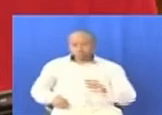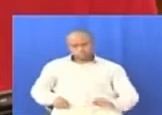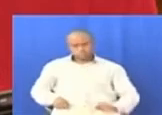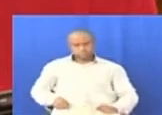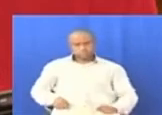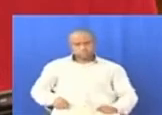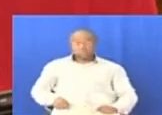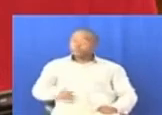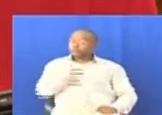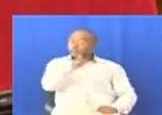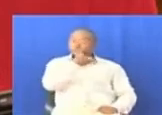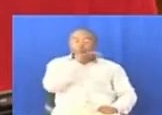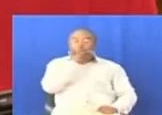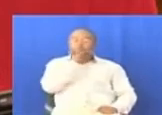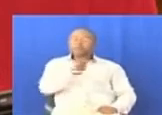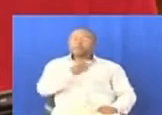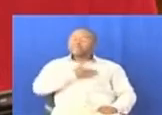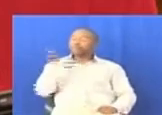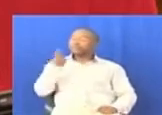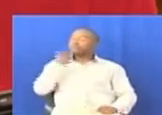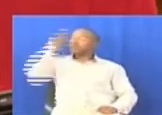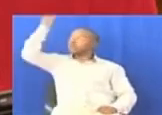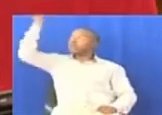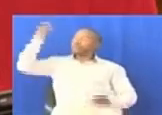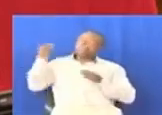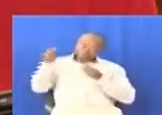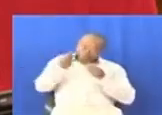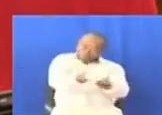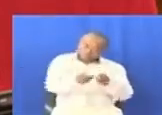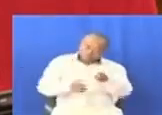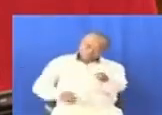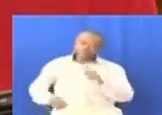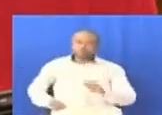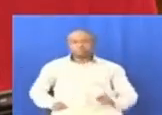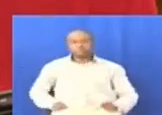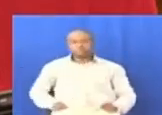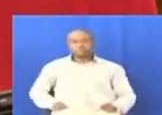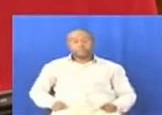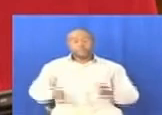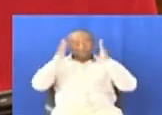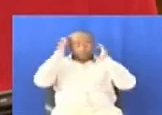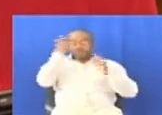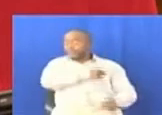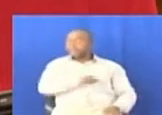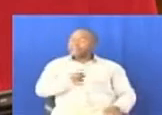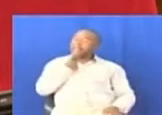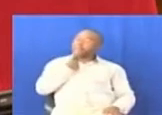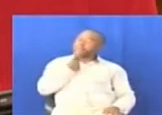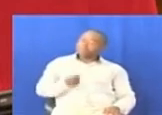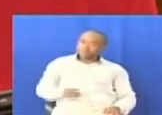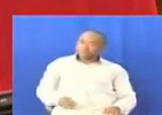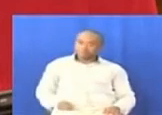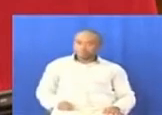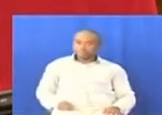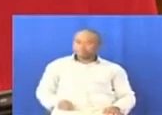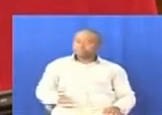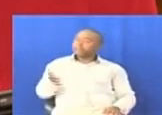Mwenyezi Mungu ametupatia. Mheshimiwa Rais akawaambia, akaambiwa tuchukue